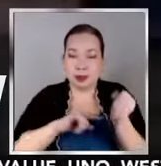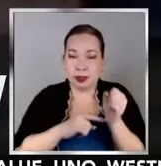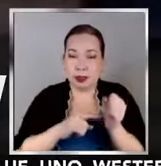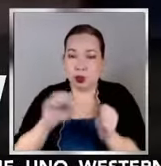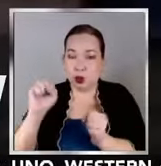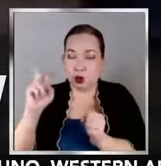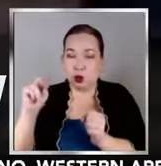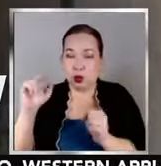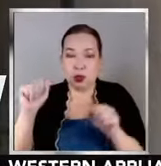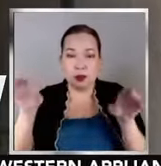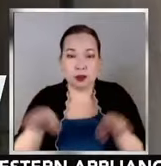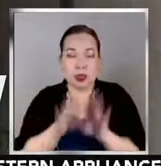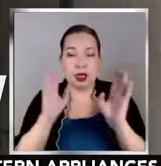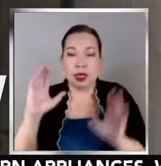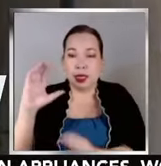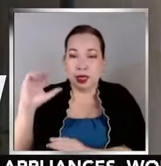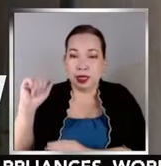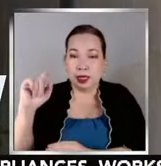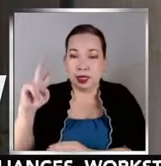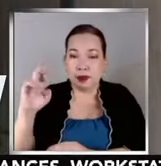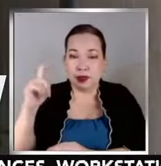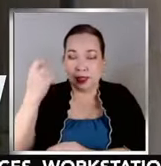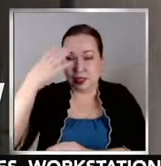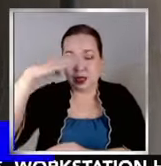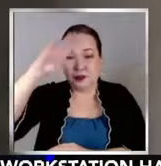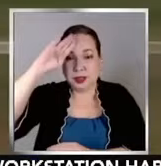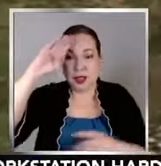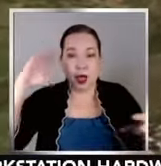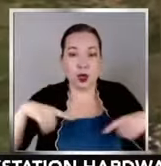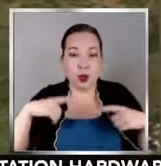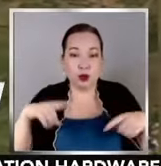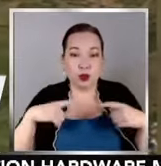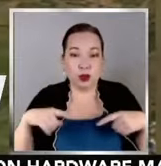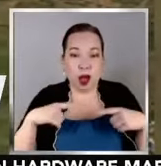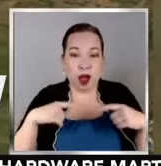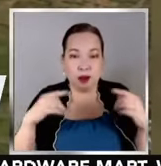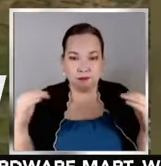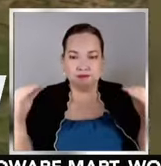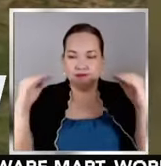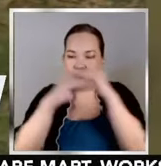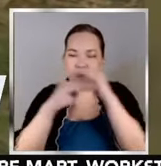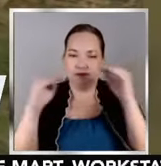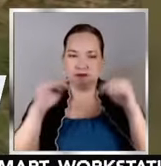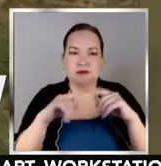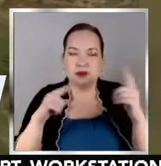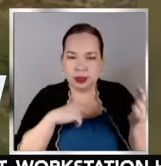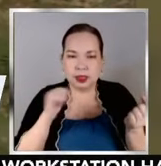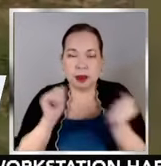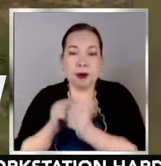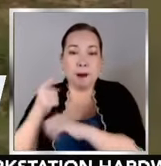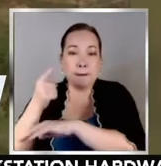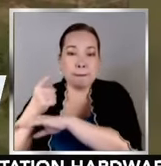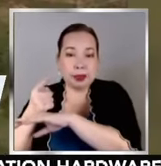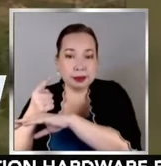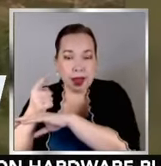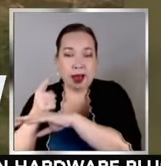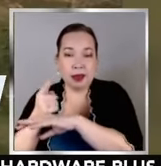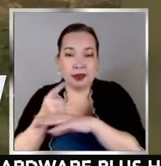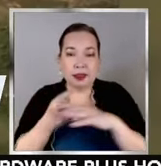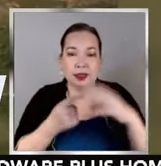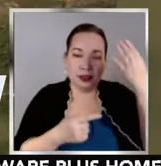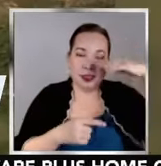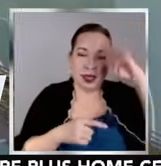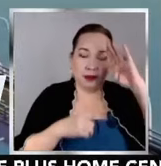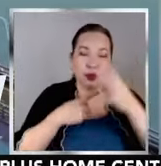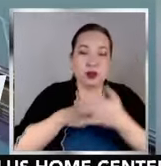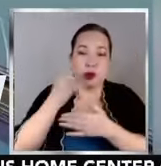Laguna Expressway. Sa pagtatapos naman ng taong ito, masisimula na raw ang Bataan-Cavite Interlink Project, isang tulay na 32 kilometers ang